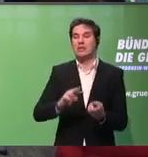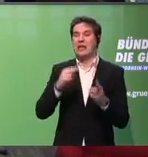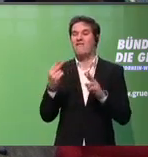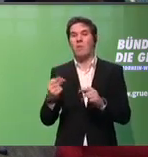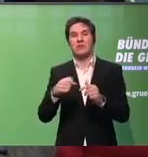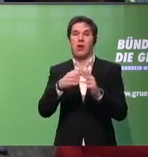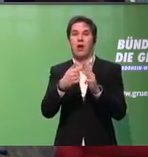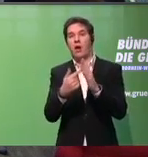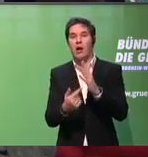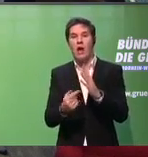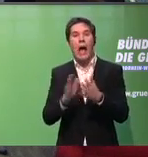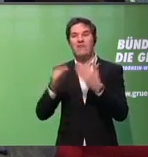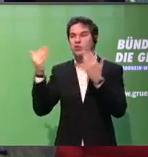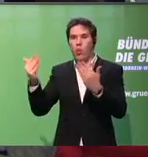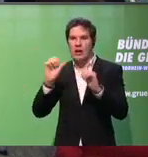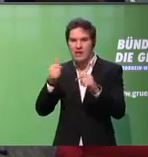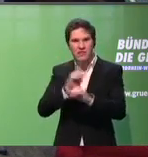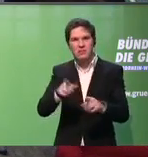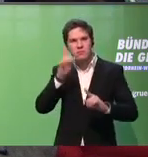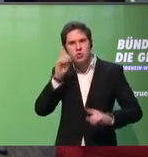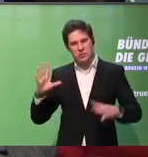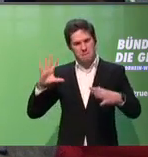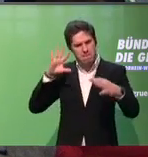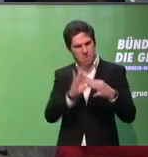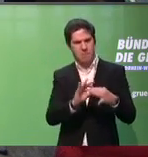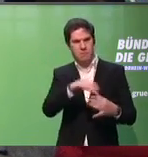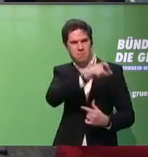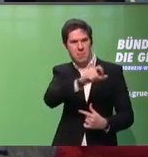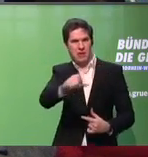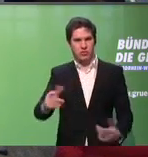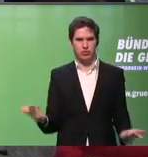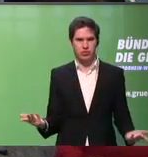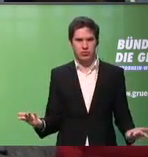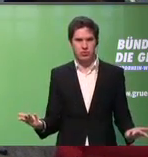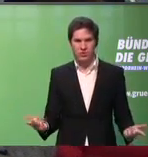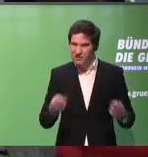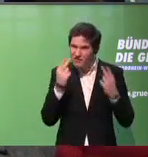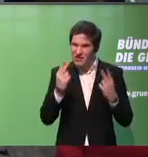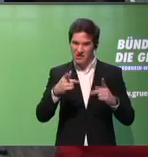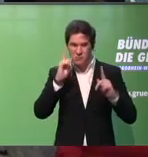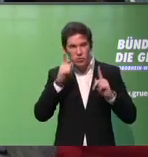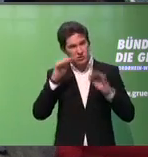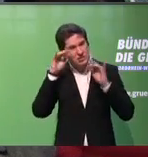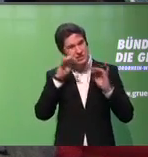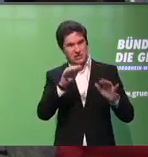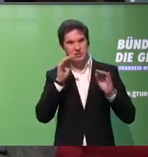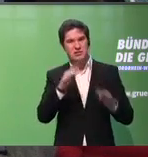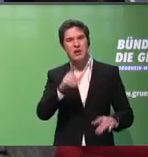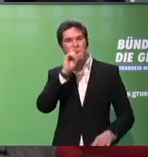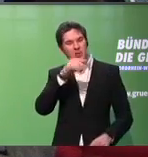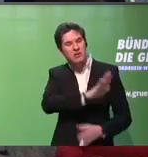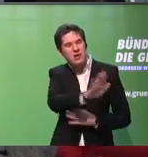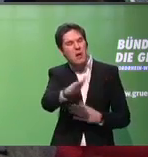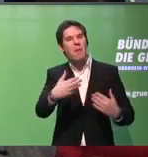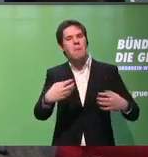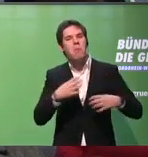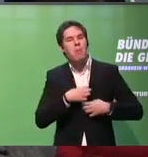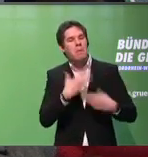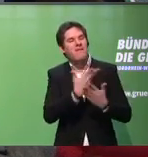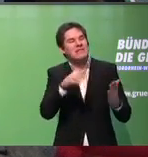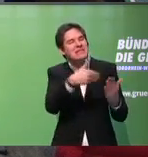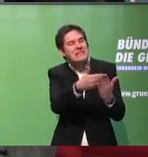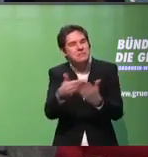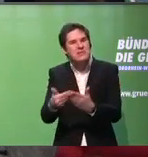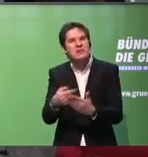wir nur dann erfolgreich bewältigen können, wenn es uns tatsächlich auch gelingt, die Menschen mit ihren Problemen und Sorgen und